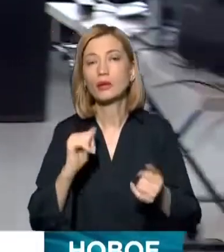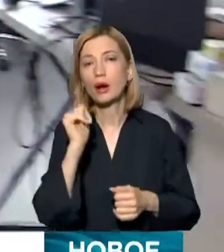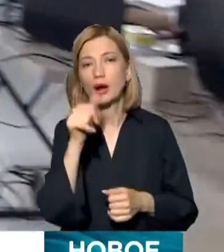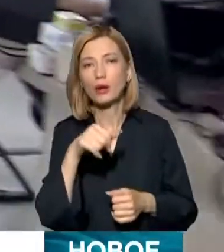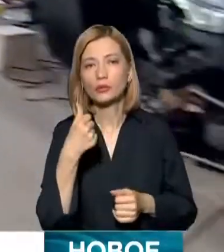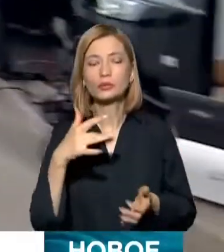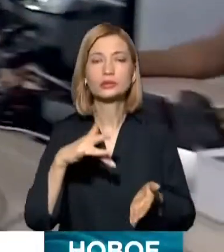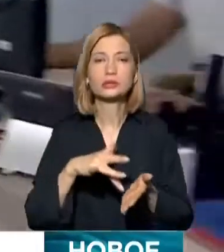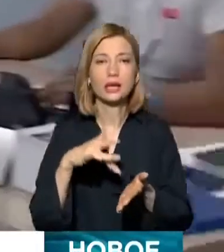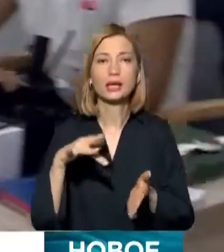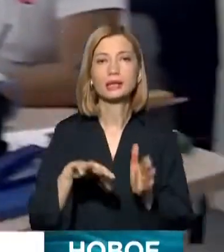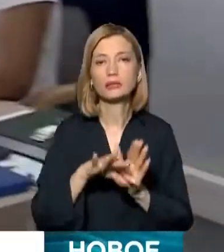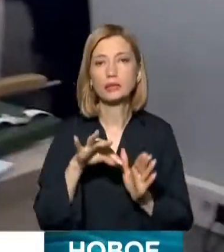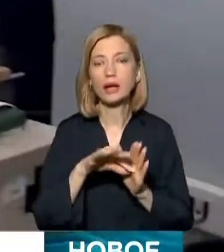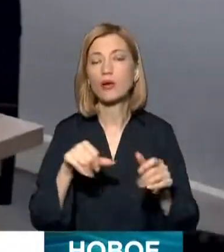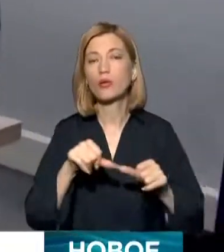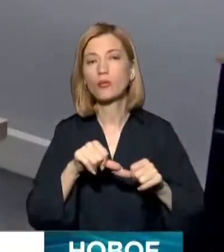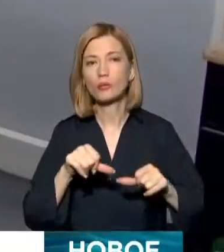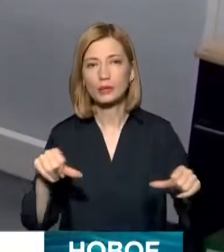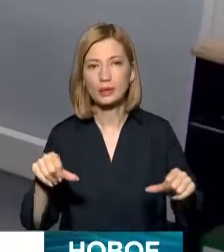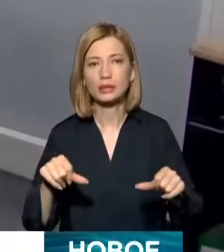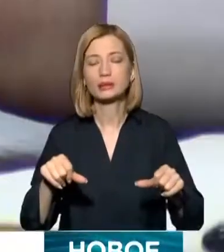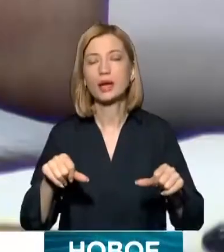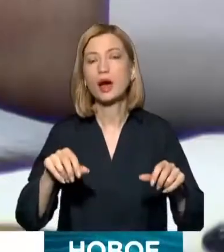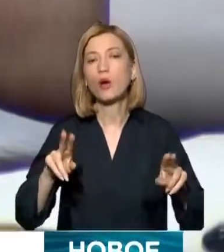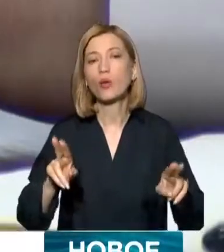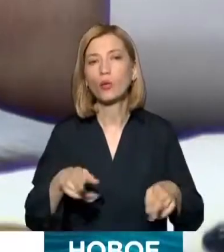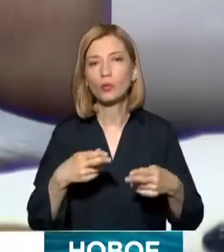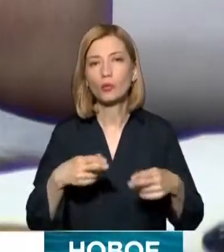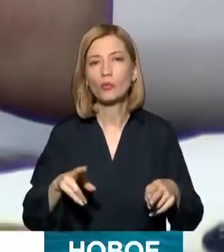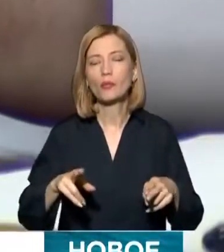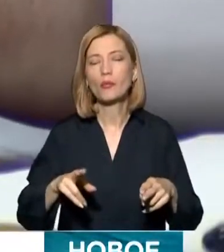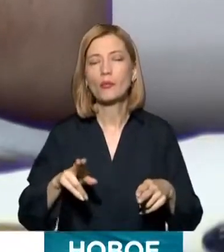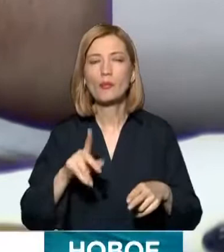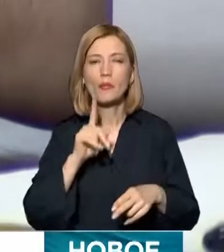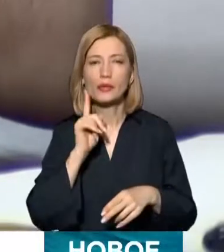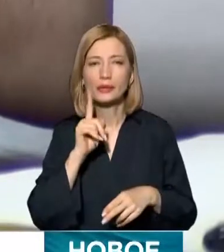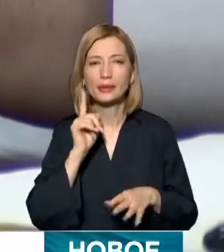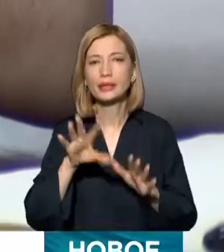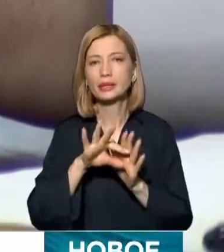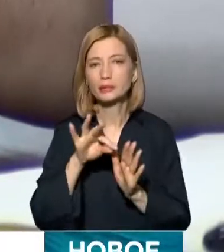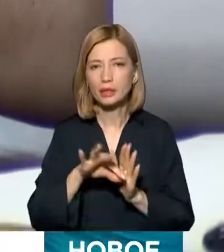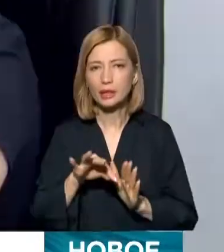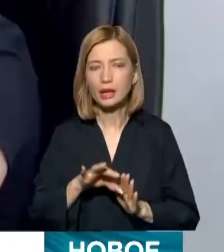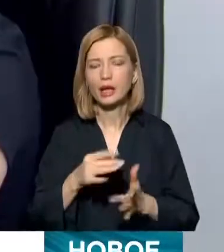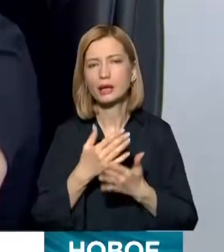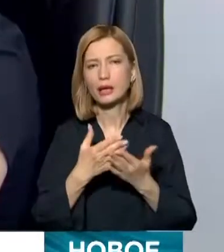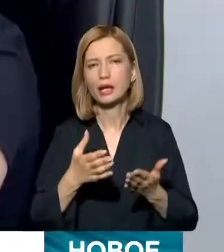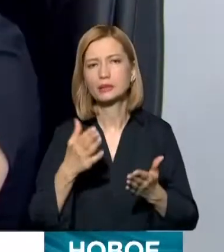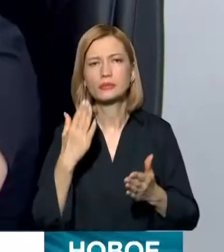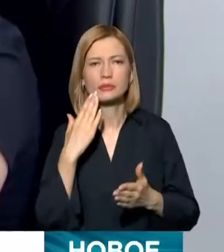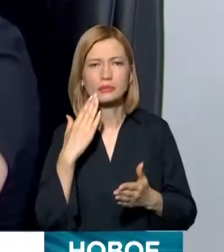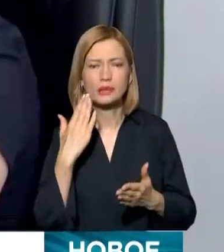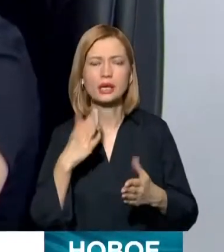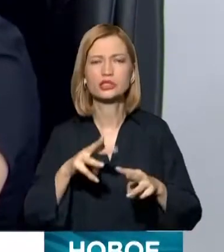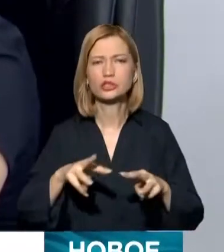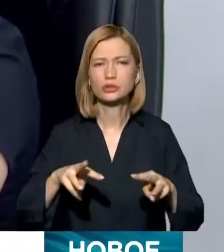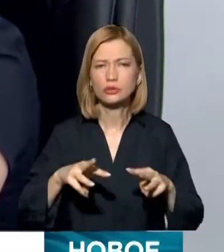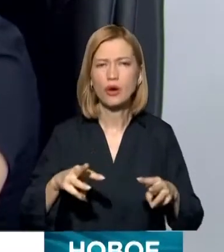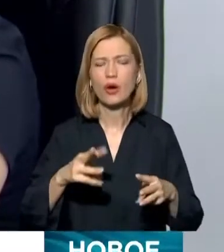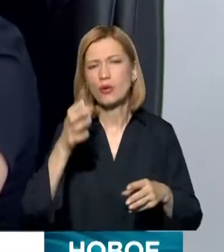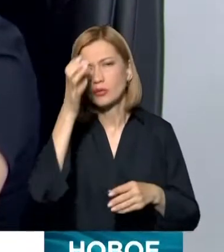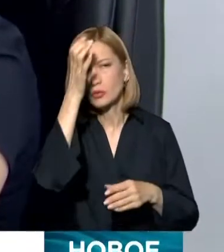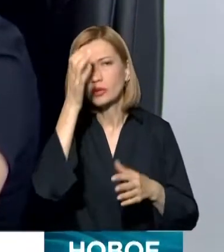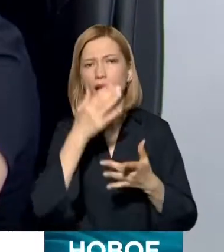Центральной избирательной комиссии заработает клуб молодых избирателей. В его состав войдут эксперты, ученые, чиновники, представители